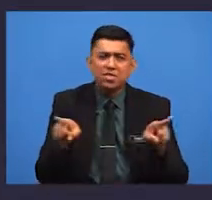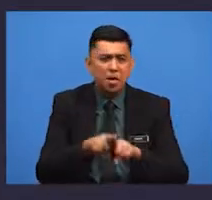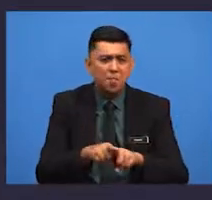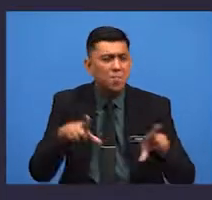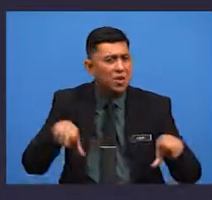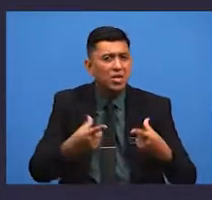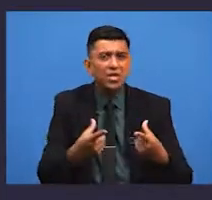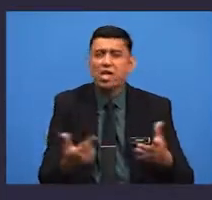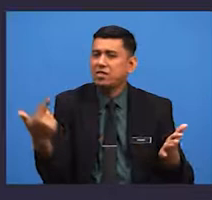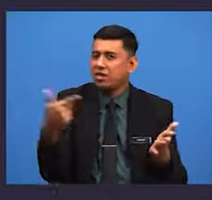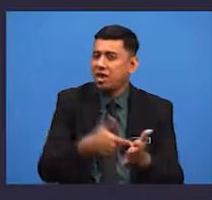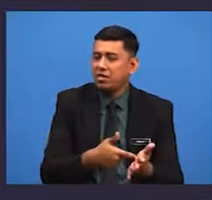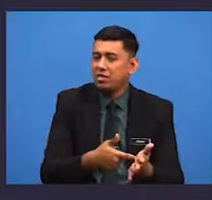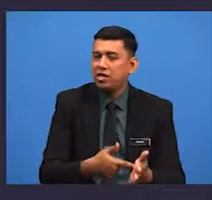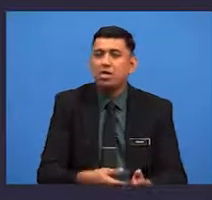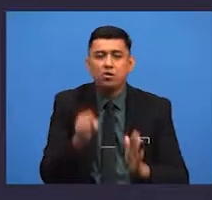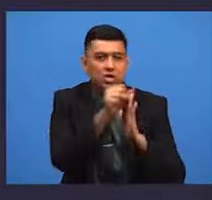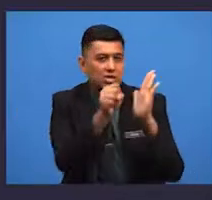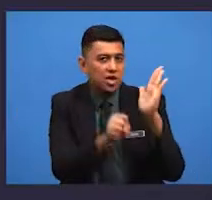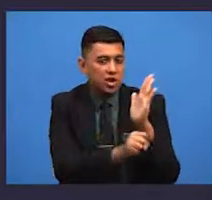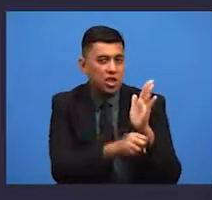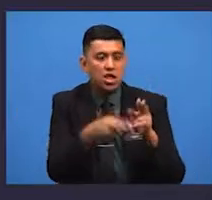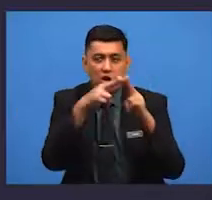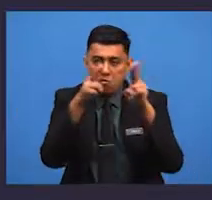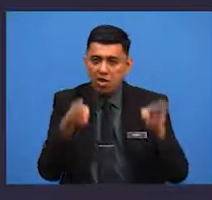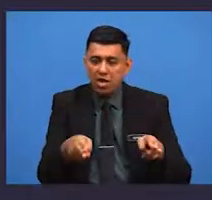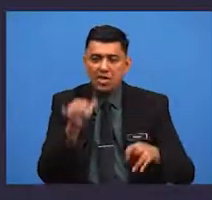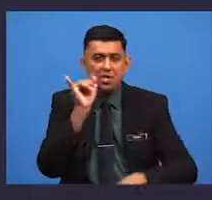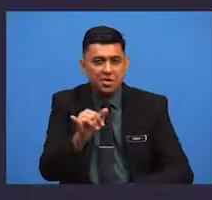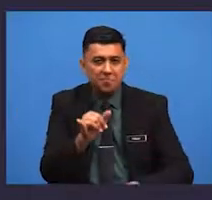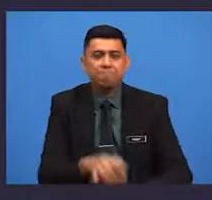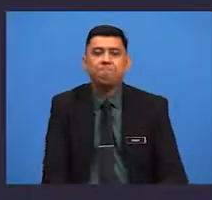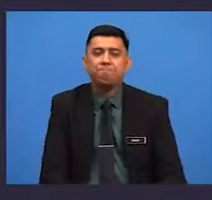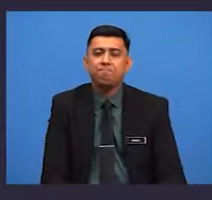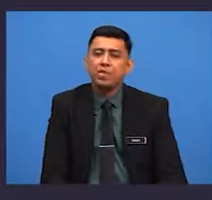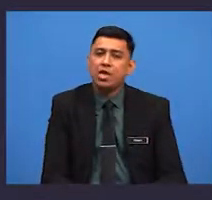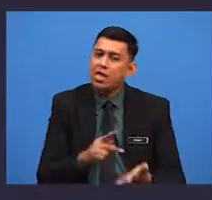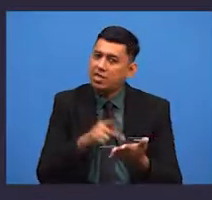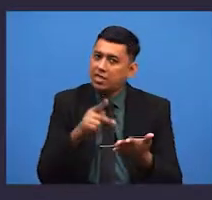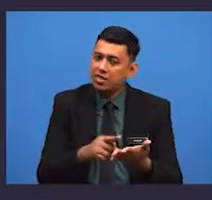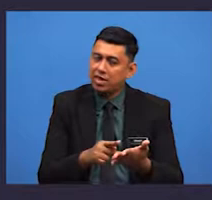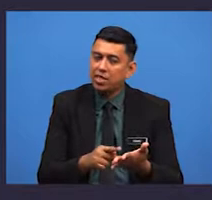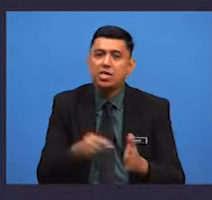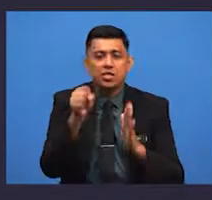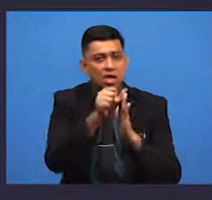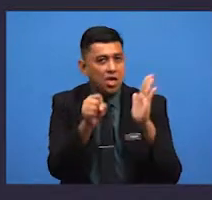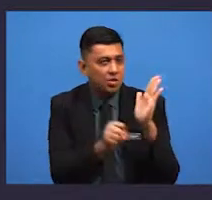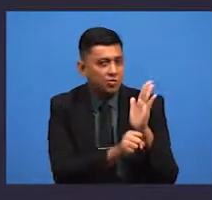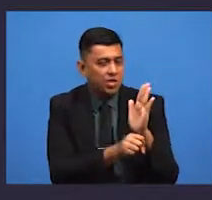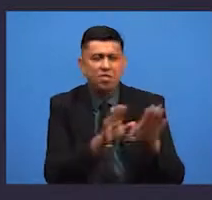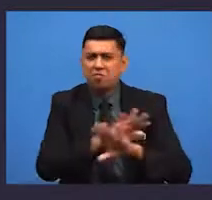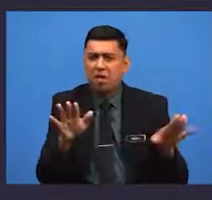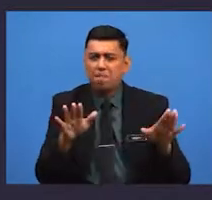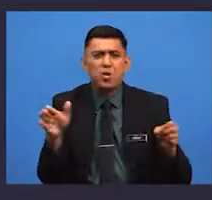berlaku selagi syarat yang diuji adalah ya. Sekiranya syarat tidak